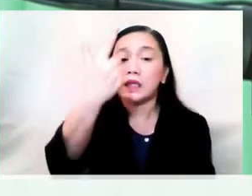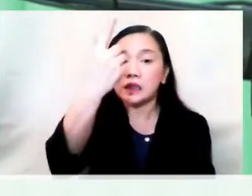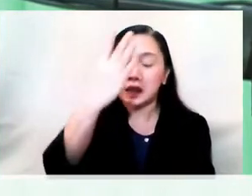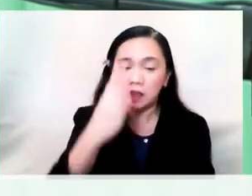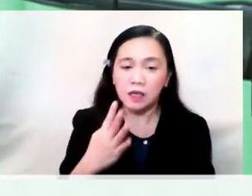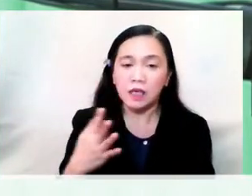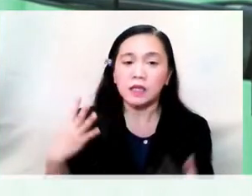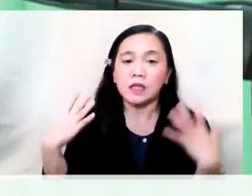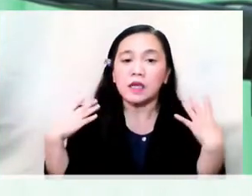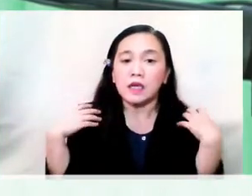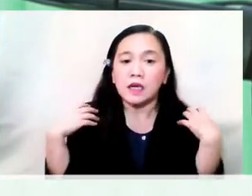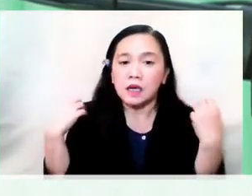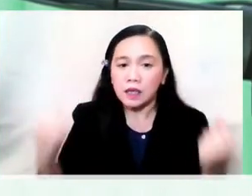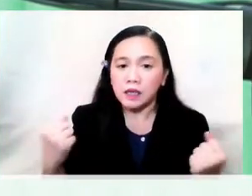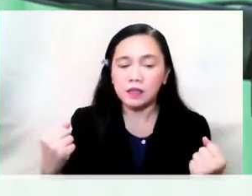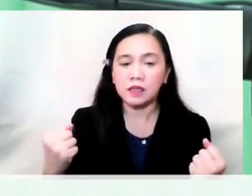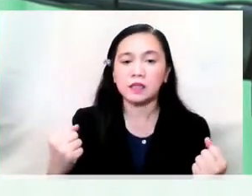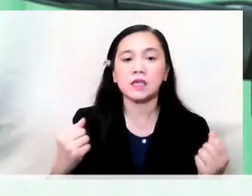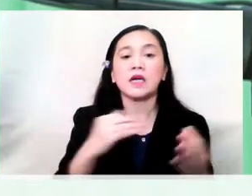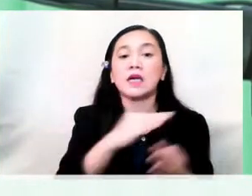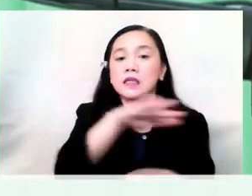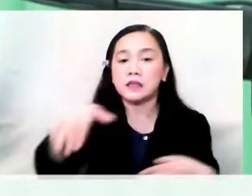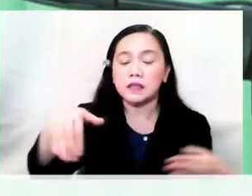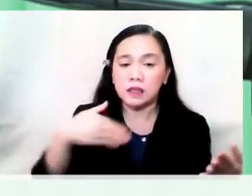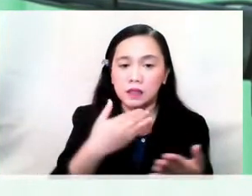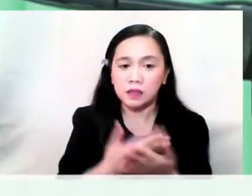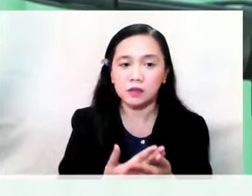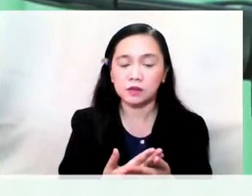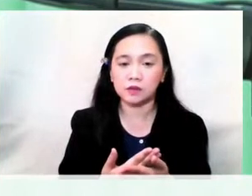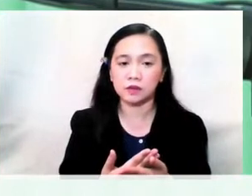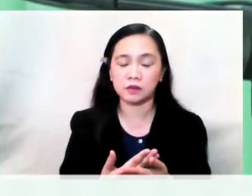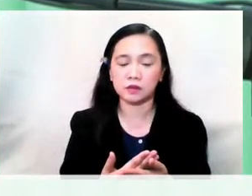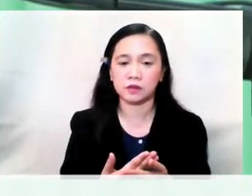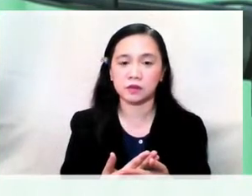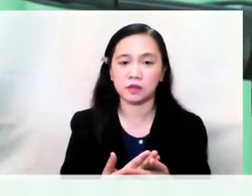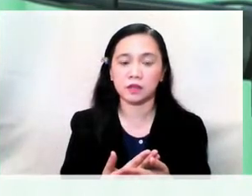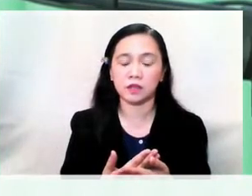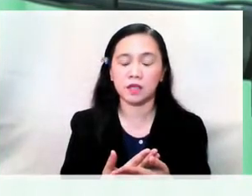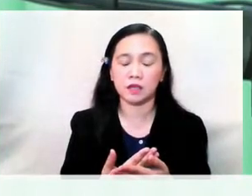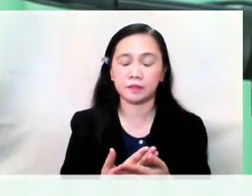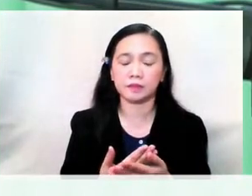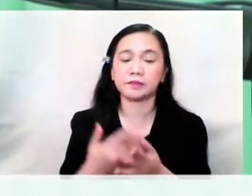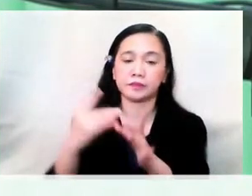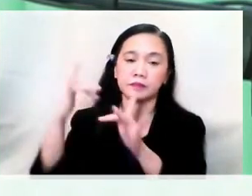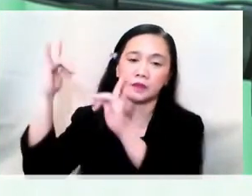makapangyarihan sa lahat at nagmamahal sa atin.